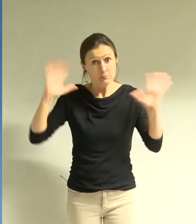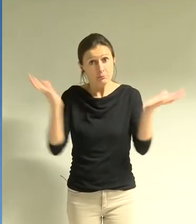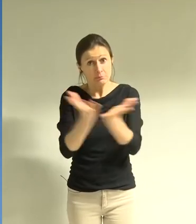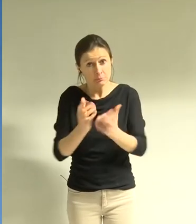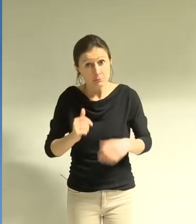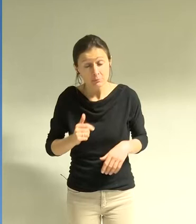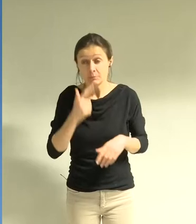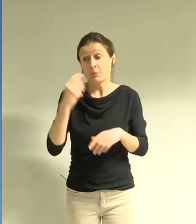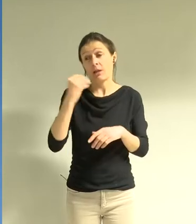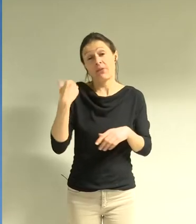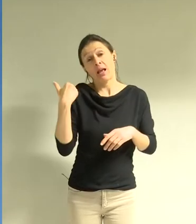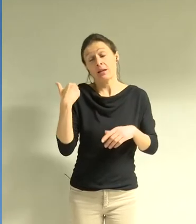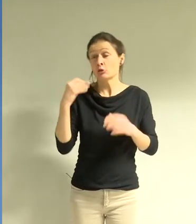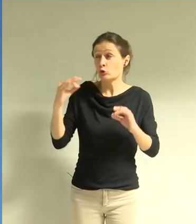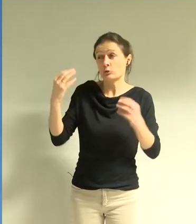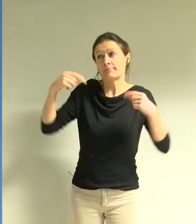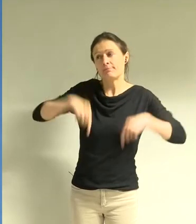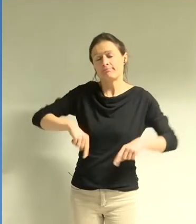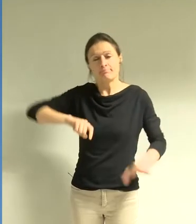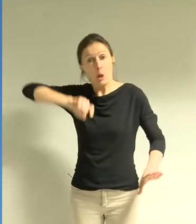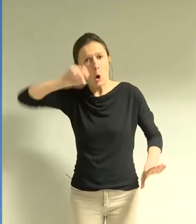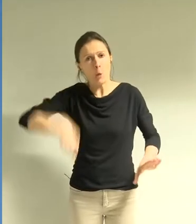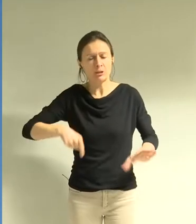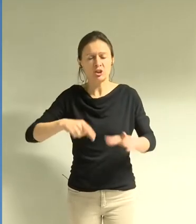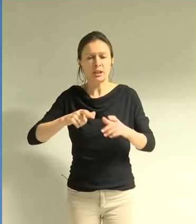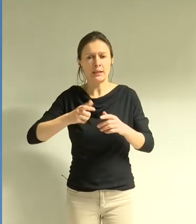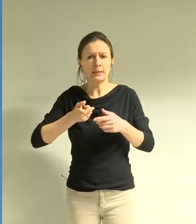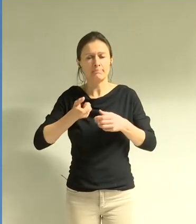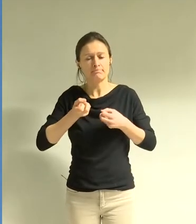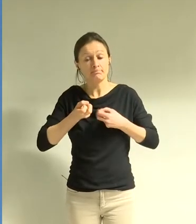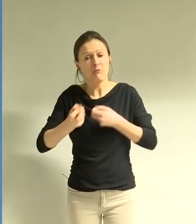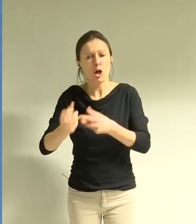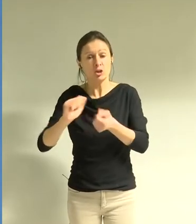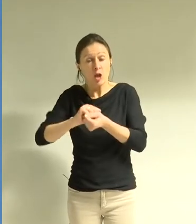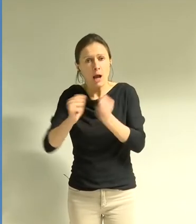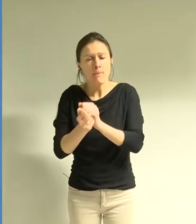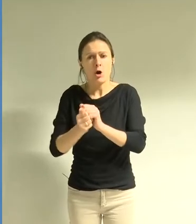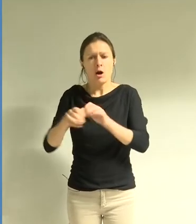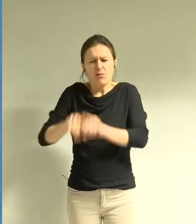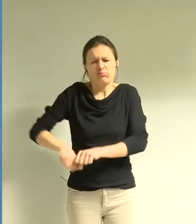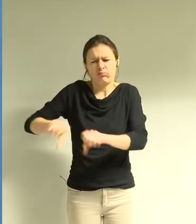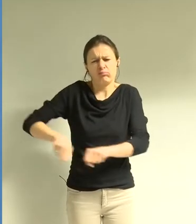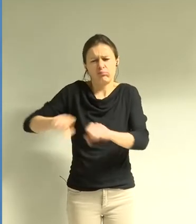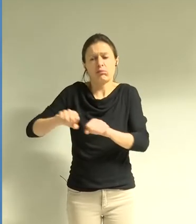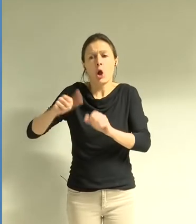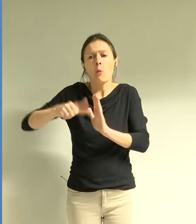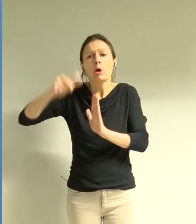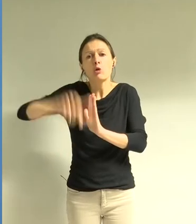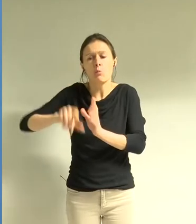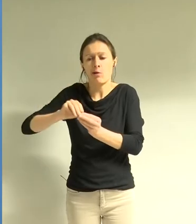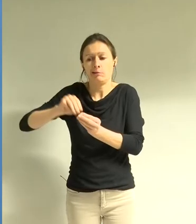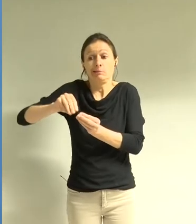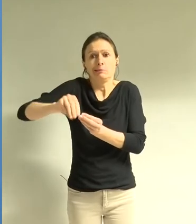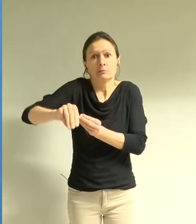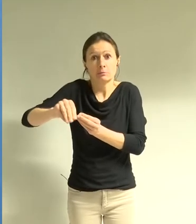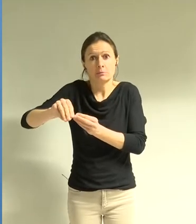contraint par un décret de faire tourner ses centrales à charbon un ou deux mois de plus parce que du